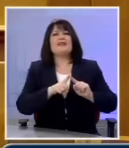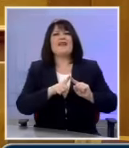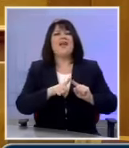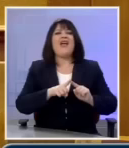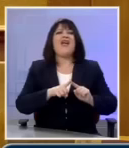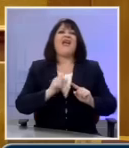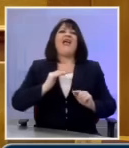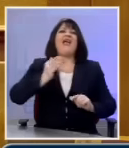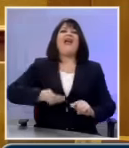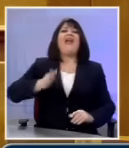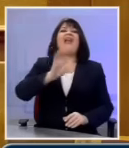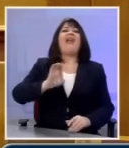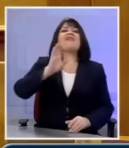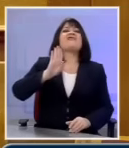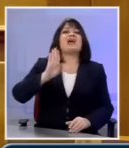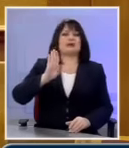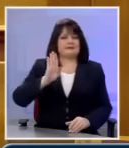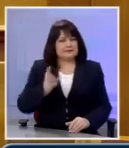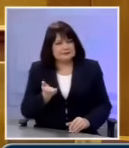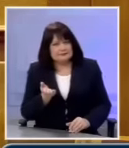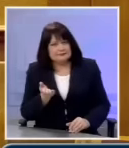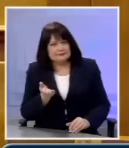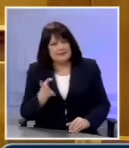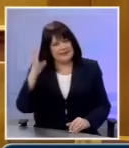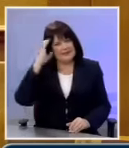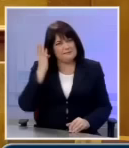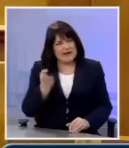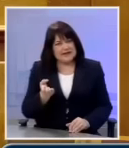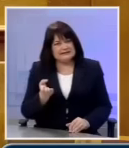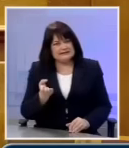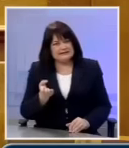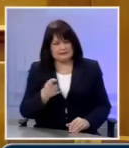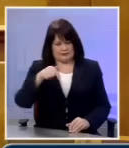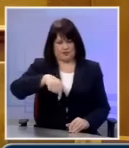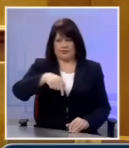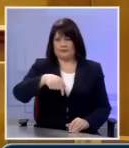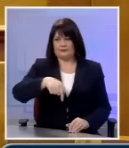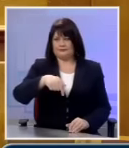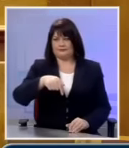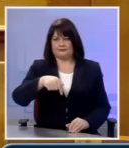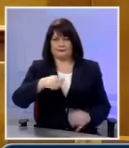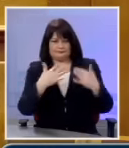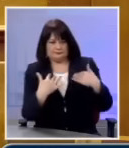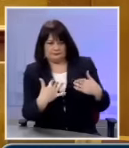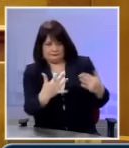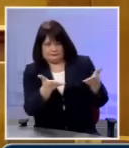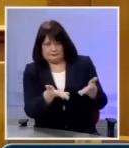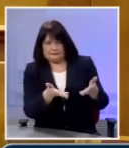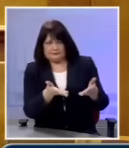Εύερτ. Και θέλω να θυμίσω ότι από αυτήν εδώ την πλευρά και αυτή την